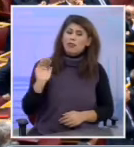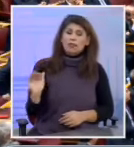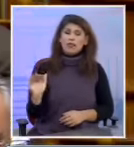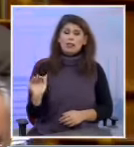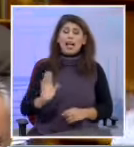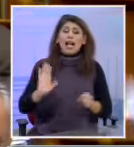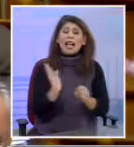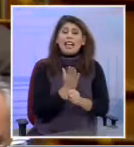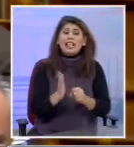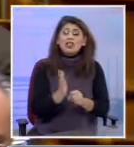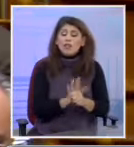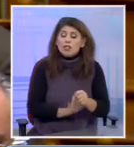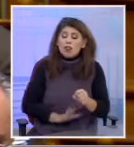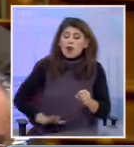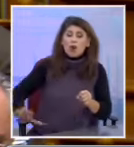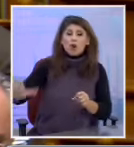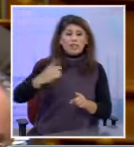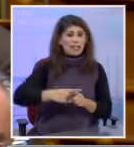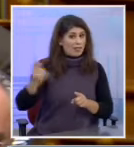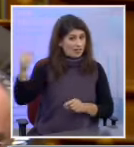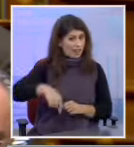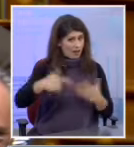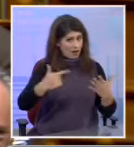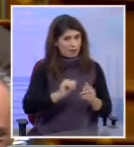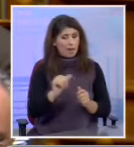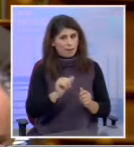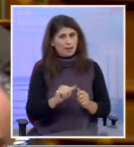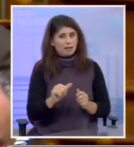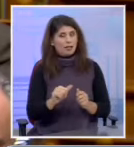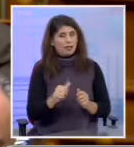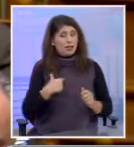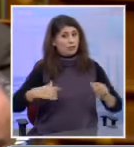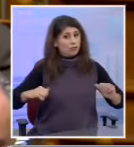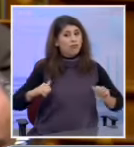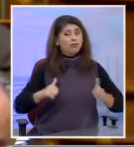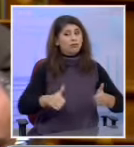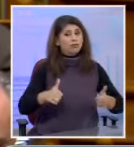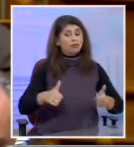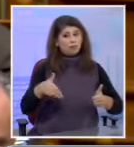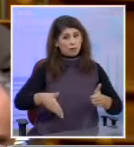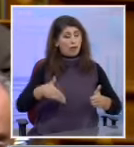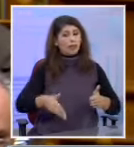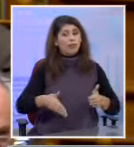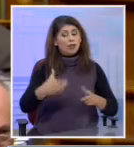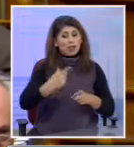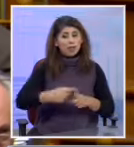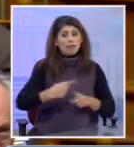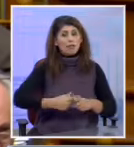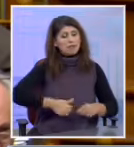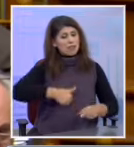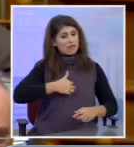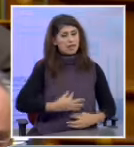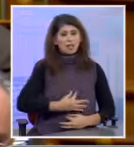την καταστροφή σε αυτή τη χώρα την έφεραν οι 7 μήνες που τόλμησε αυτός ο λαός να βγει μπροστά με περηφάνεια